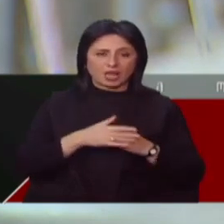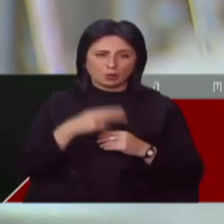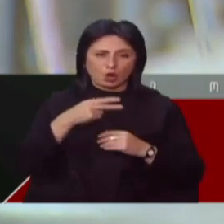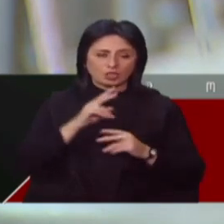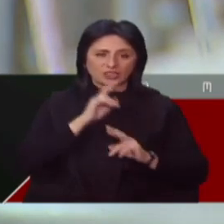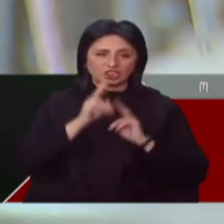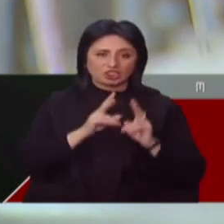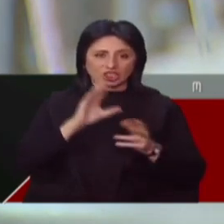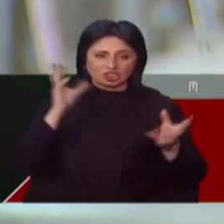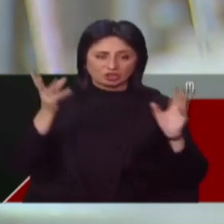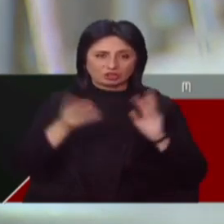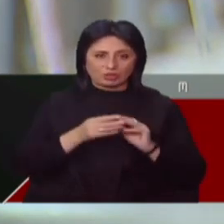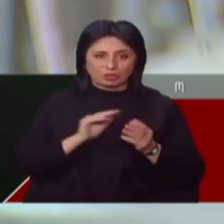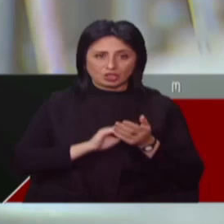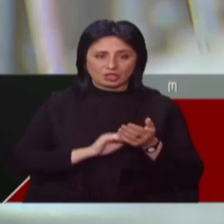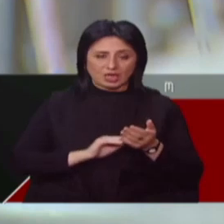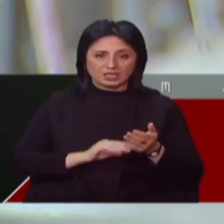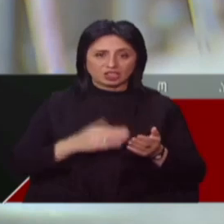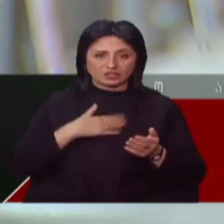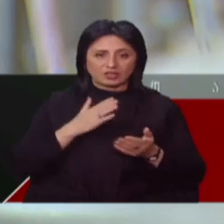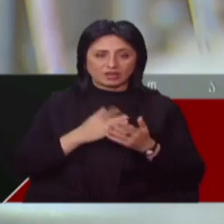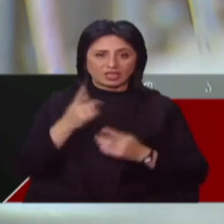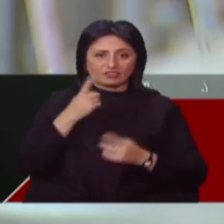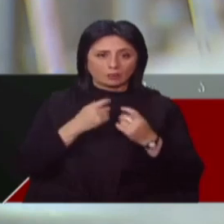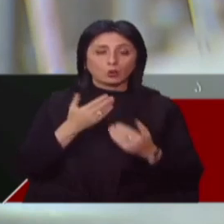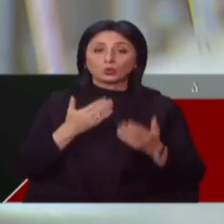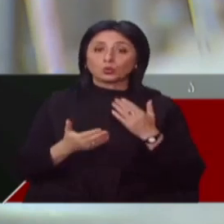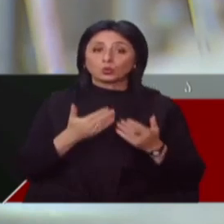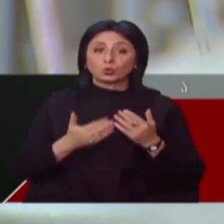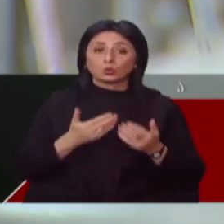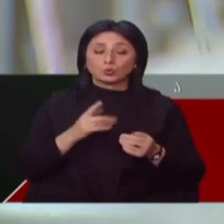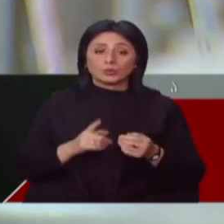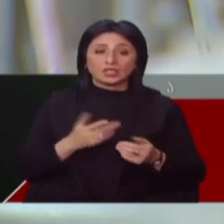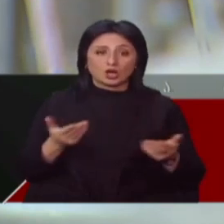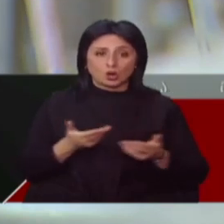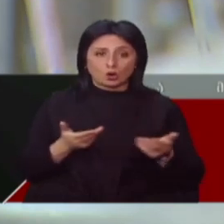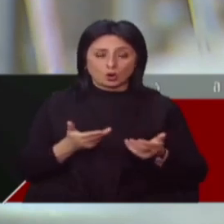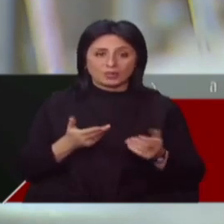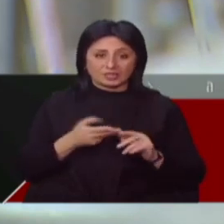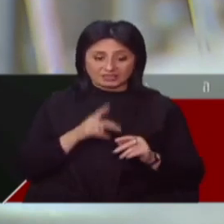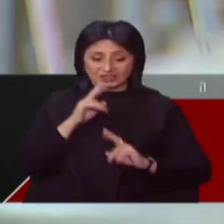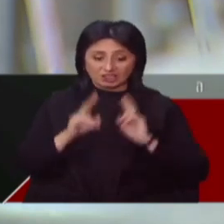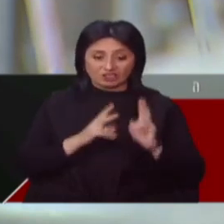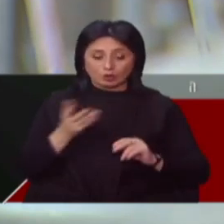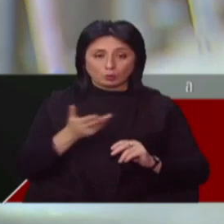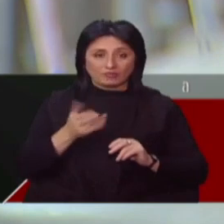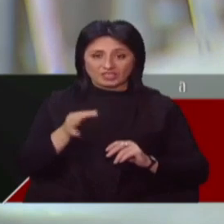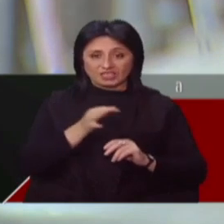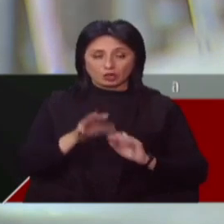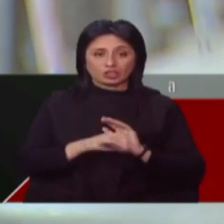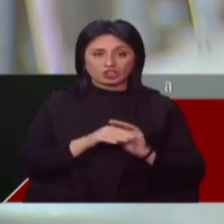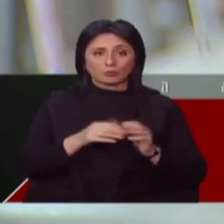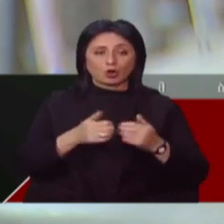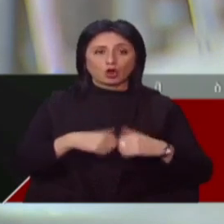20-მდე საჩივარია ჯამში დაწერილი, როგორც ჩვენ გვაქვს ინფორმაცია, თუმცაღა რომელიც ის საჩივრები, რომლებიც საოლქო